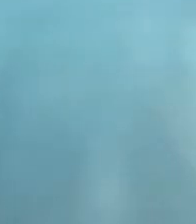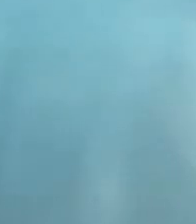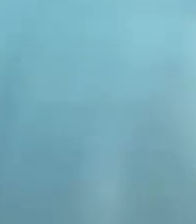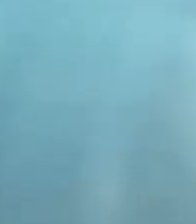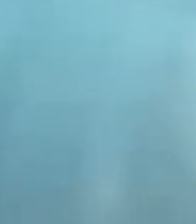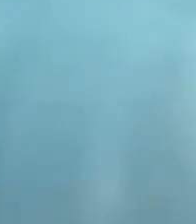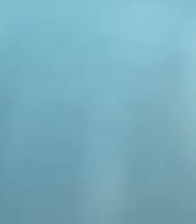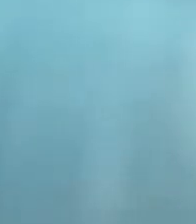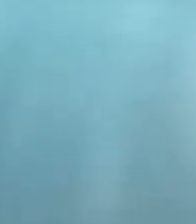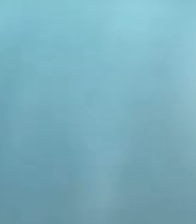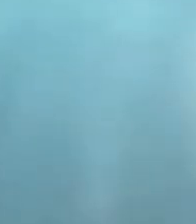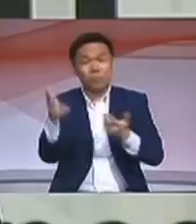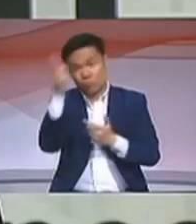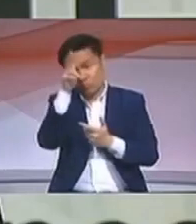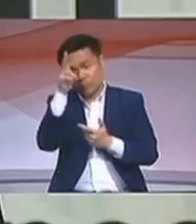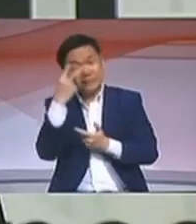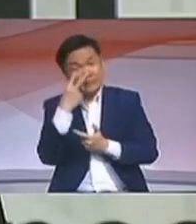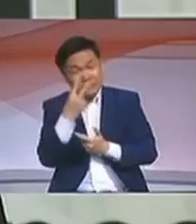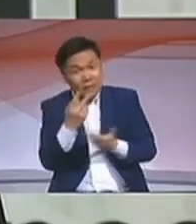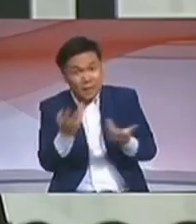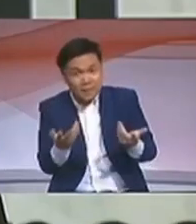PKP ini.